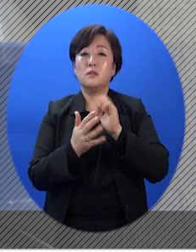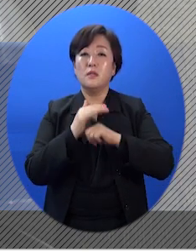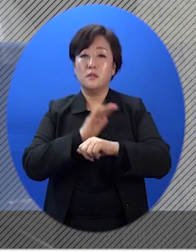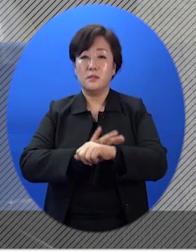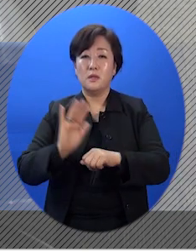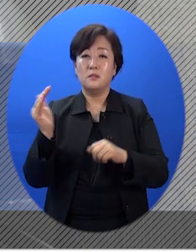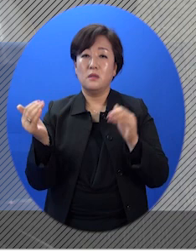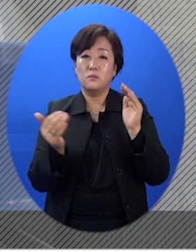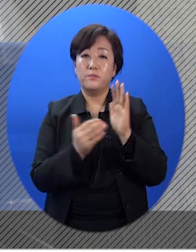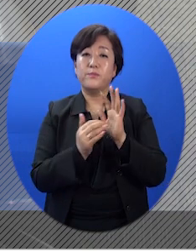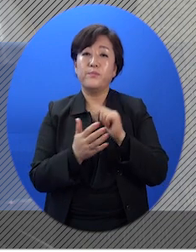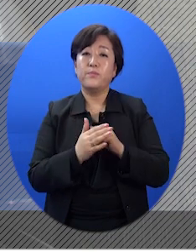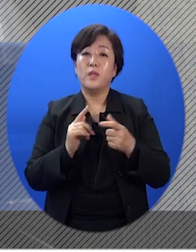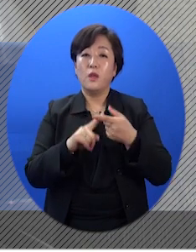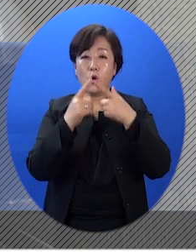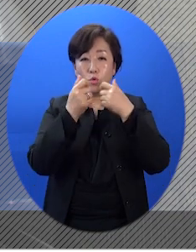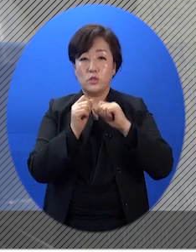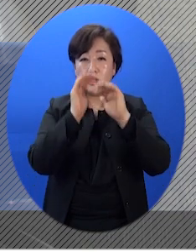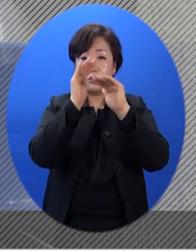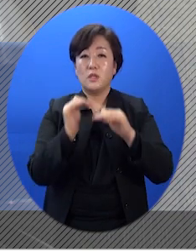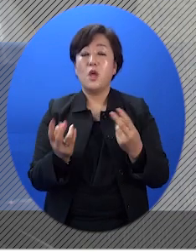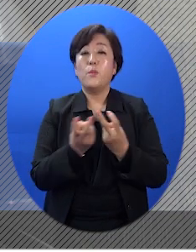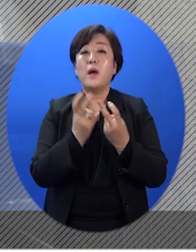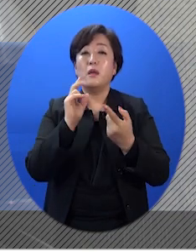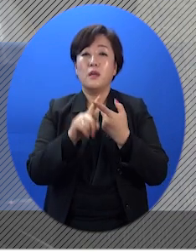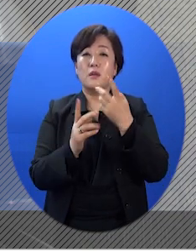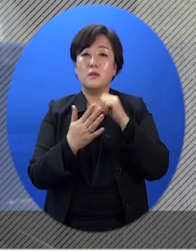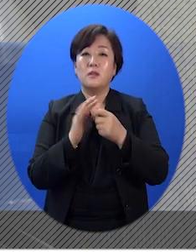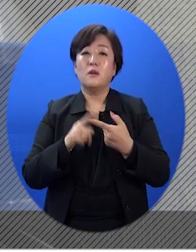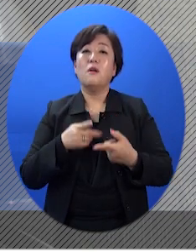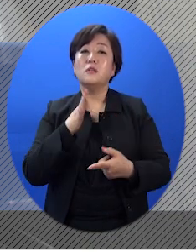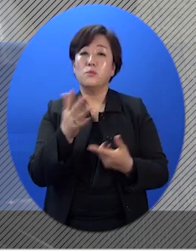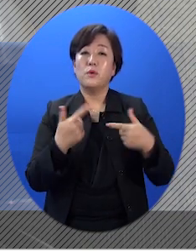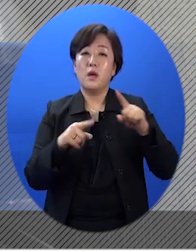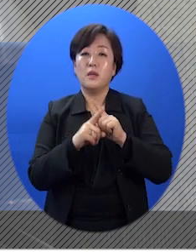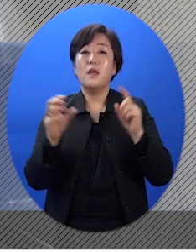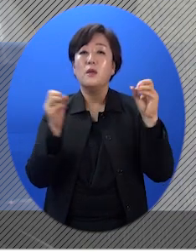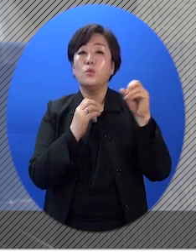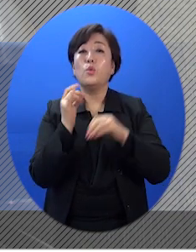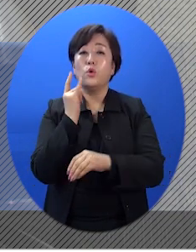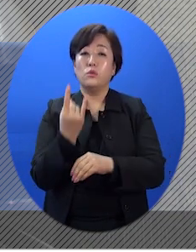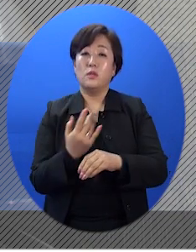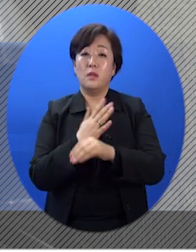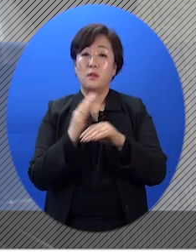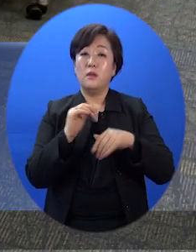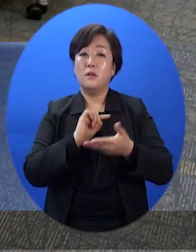진행되고 있는데요. 구체적인 방안을 마련하기 위한 전문가 토론회가 열렸습니다.